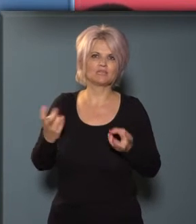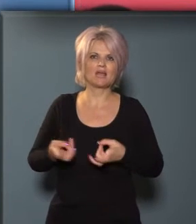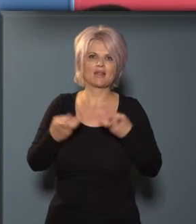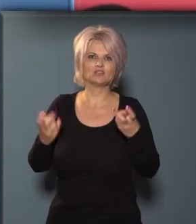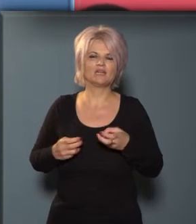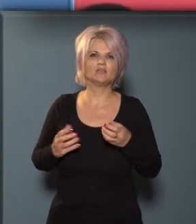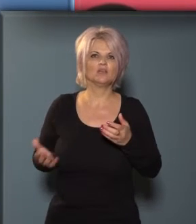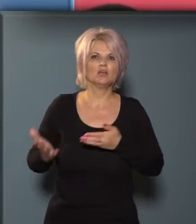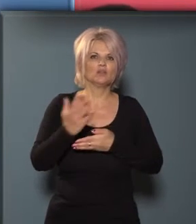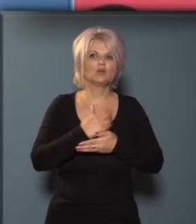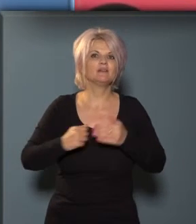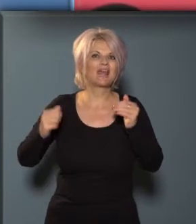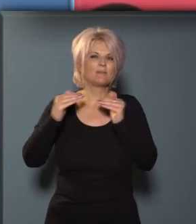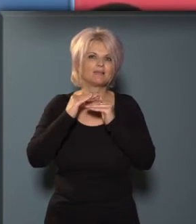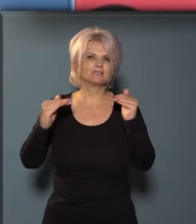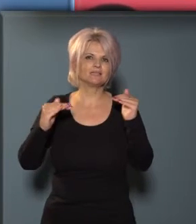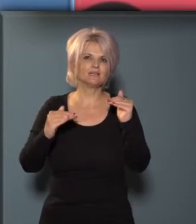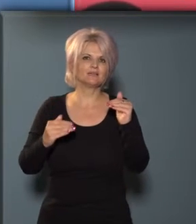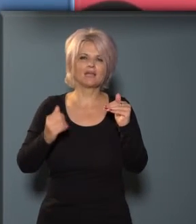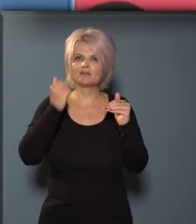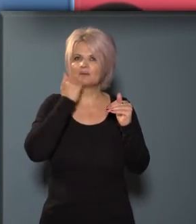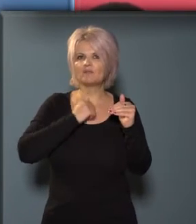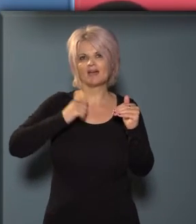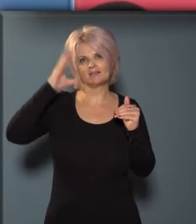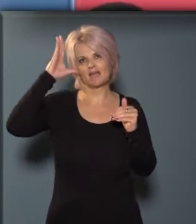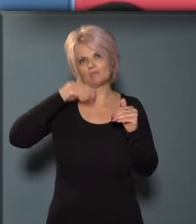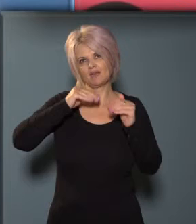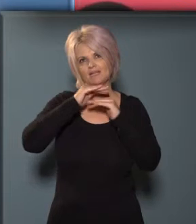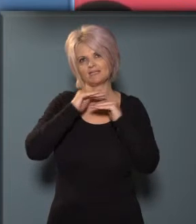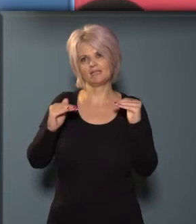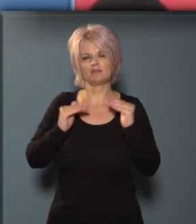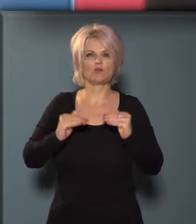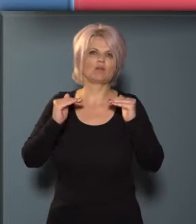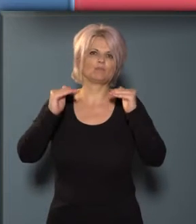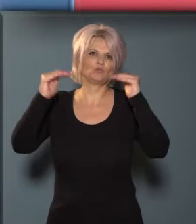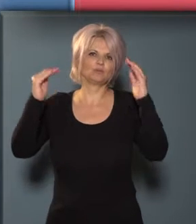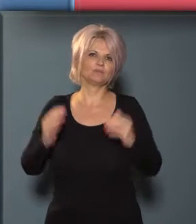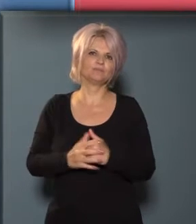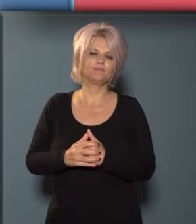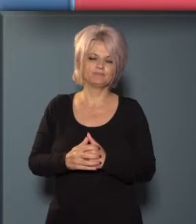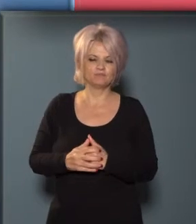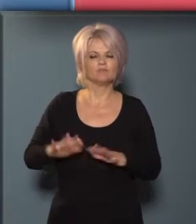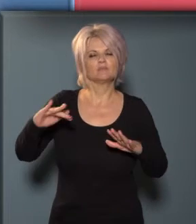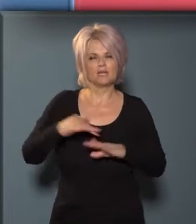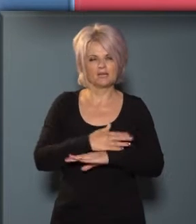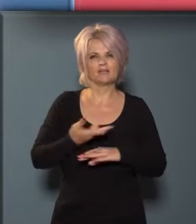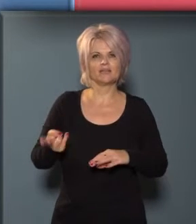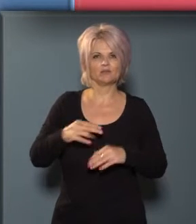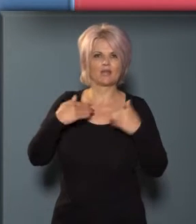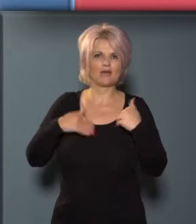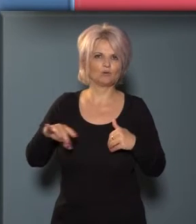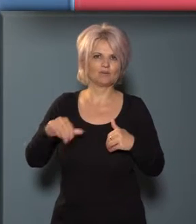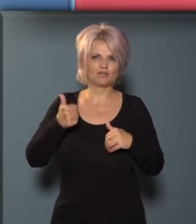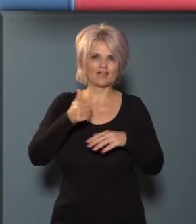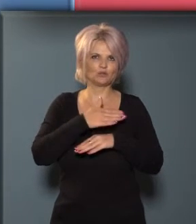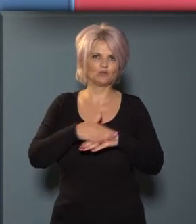a jövedelmek szintjén, tehát többnyire privát emberek szintjén elég szépen gyarapodott. Érezhető nálunk is